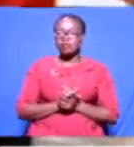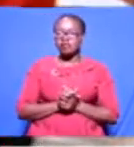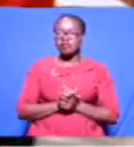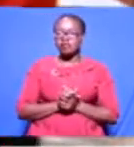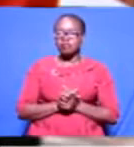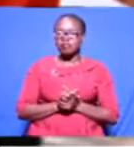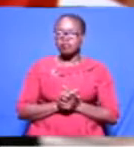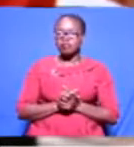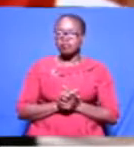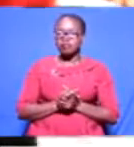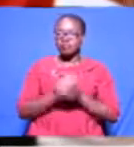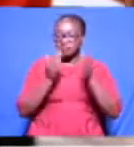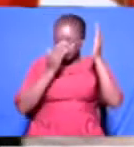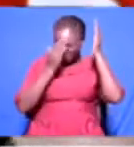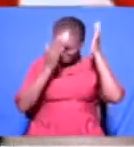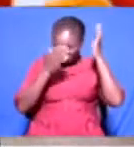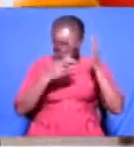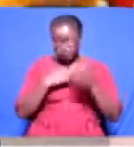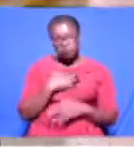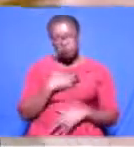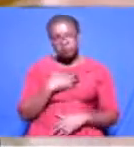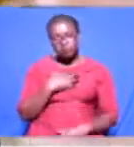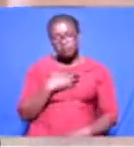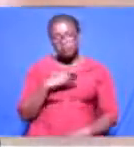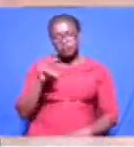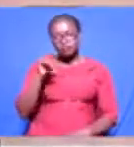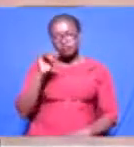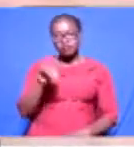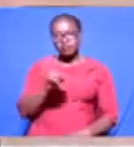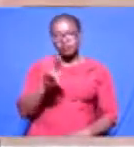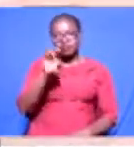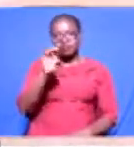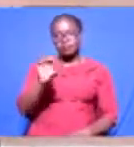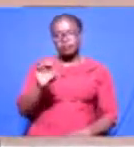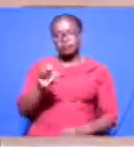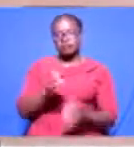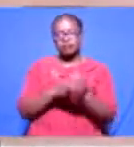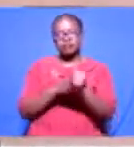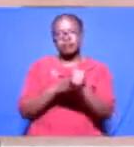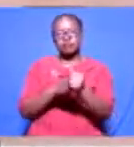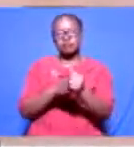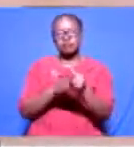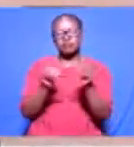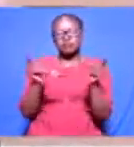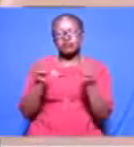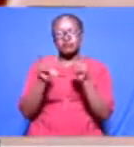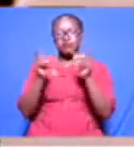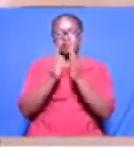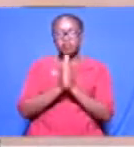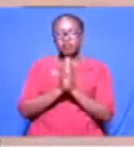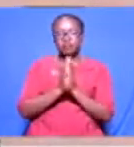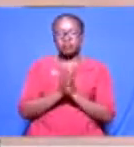Askofu mkuu mstaafu wa kanisa Katoliki Cardinal John Jue aliongoza maombi mafupi